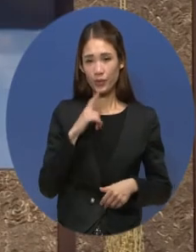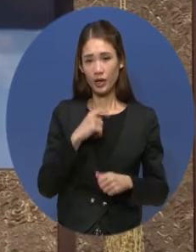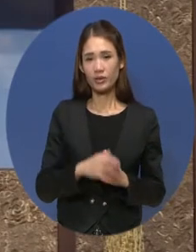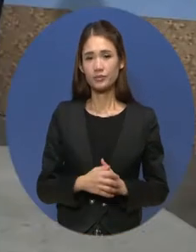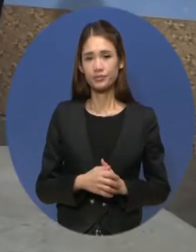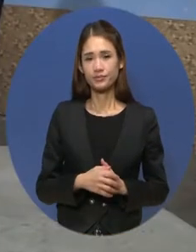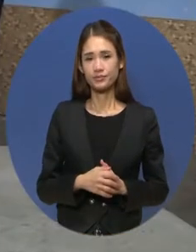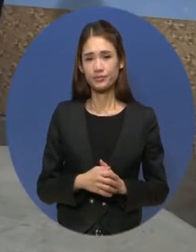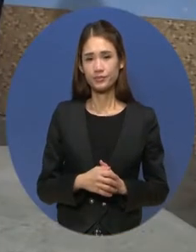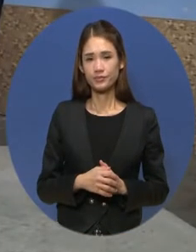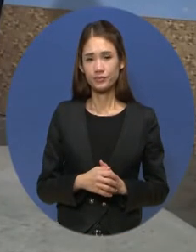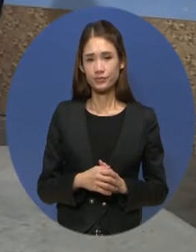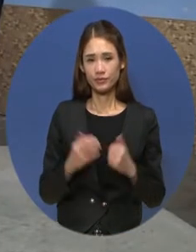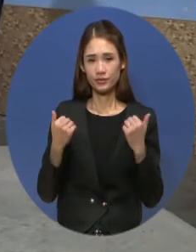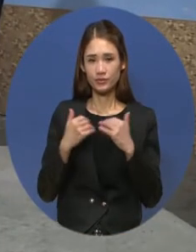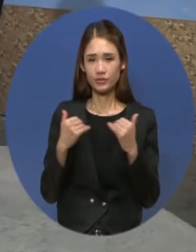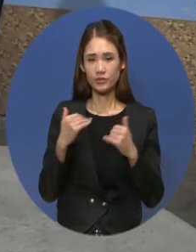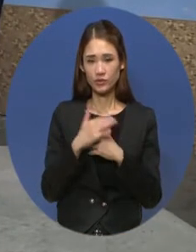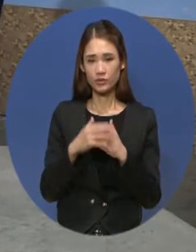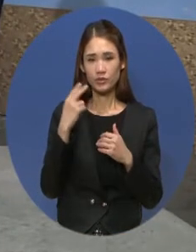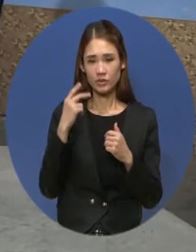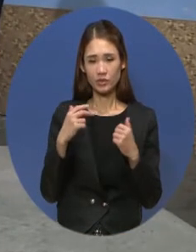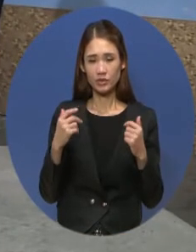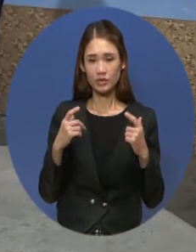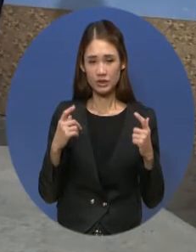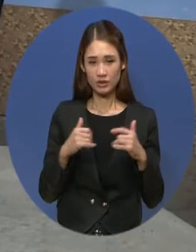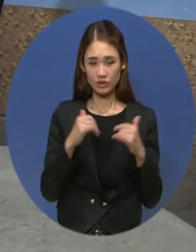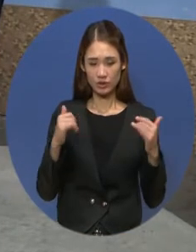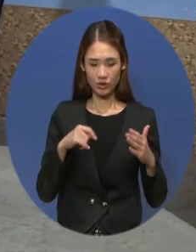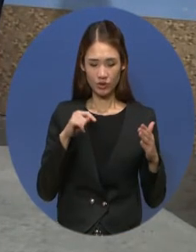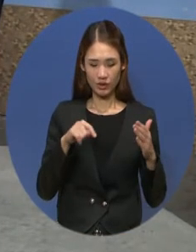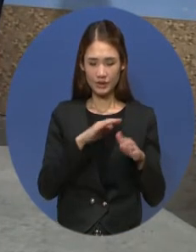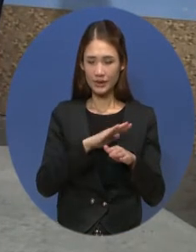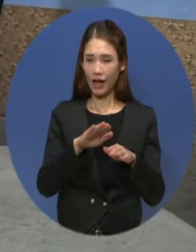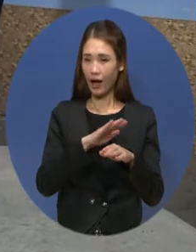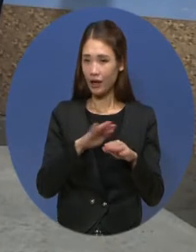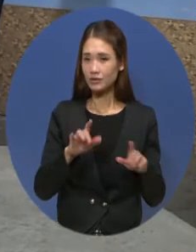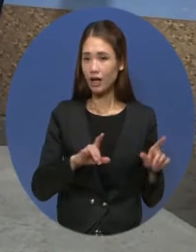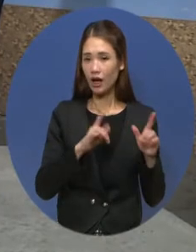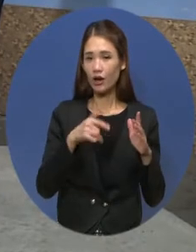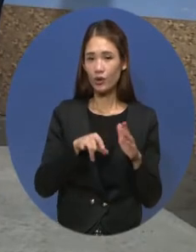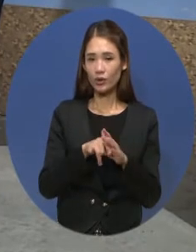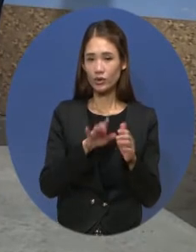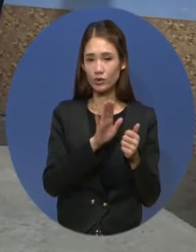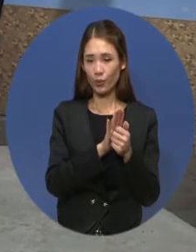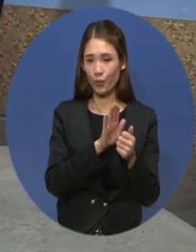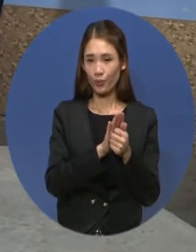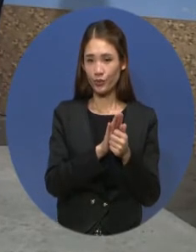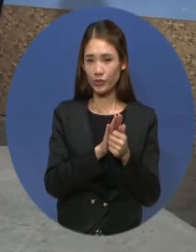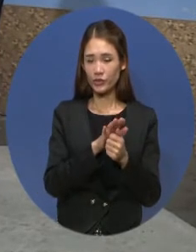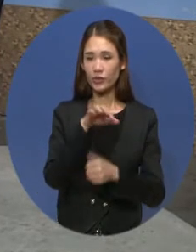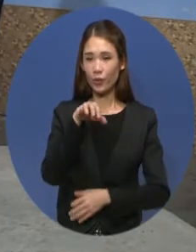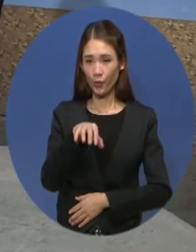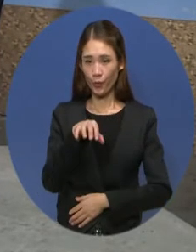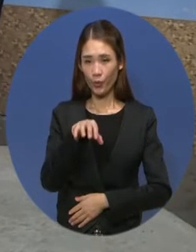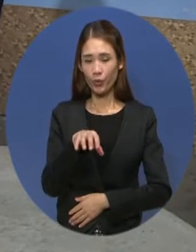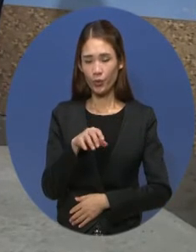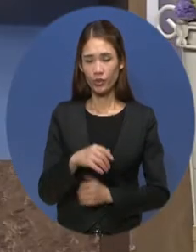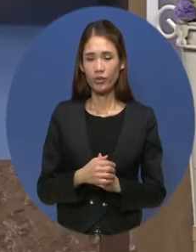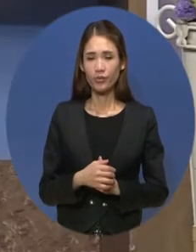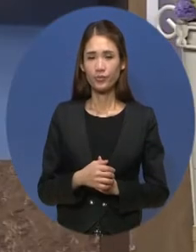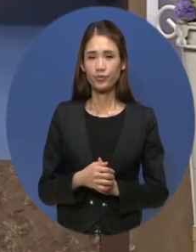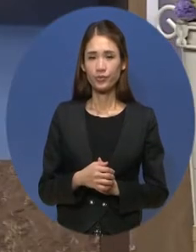네가 성인 최종 발달할 장애인 분들이 지역사회에서 잘 살아갈 수 있던 있는 그 어 기관이라고 볼 수